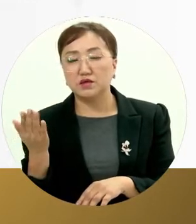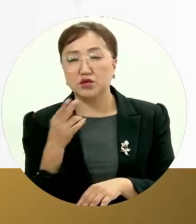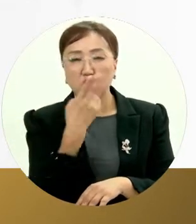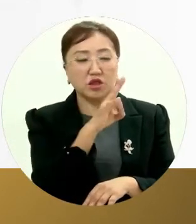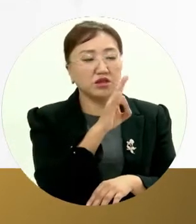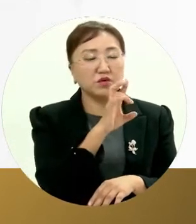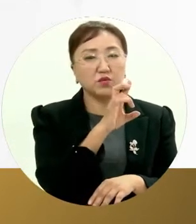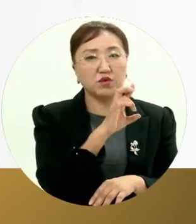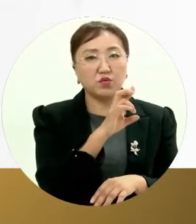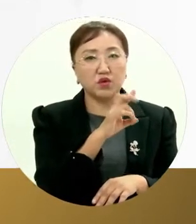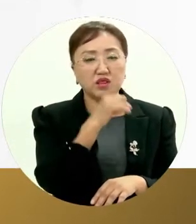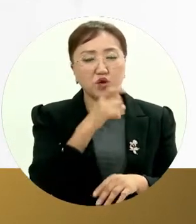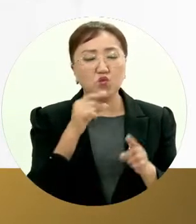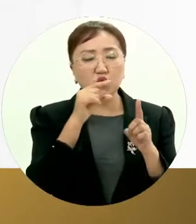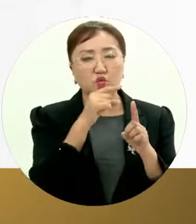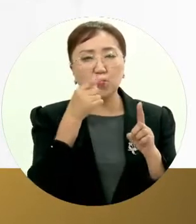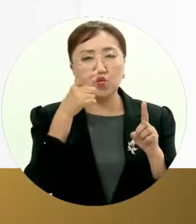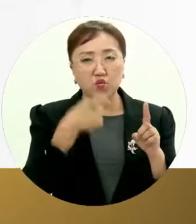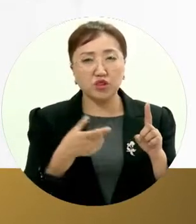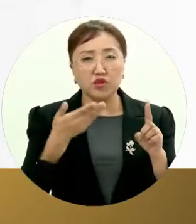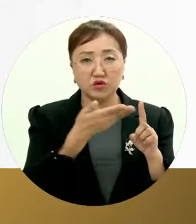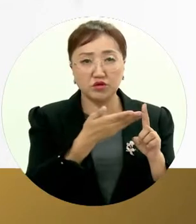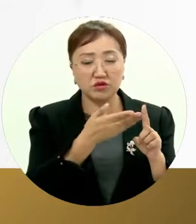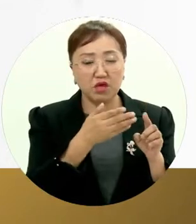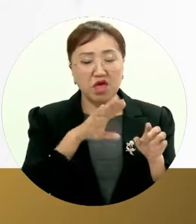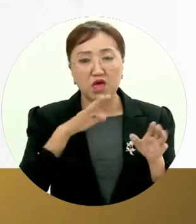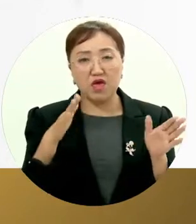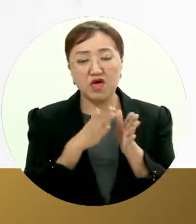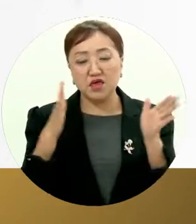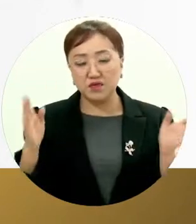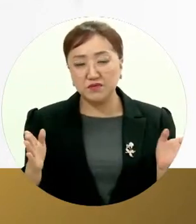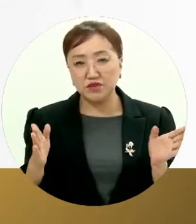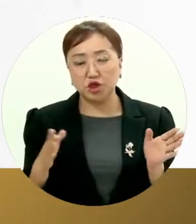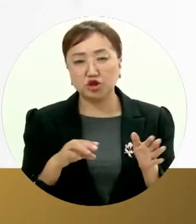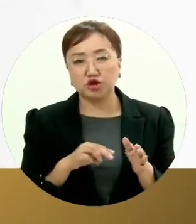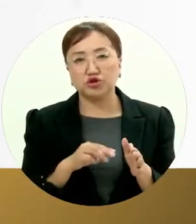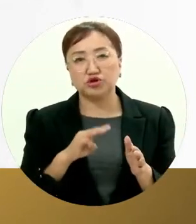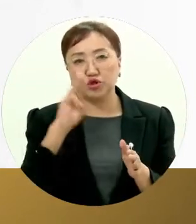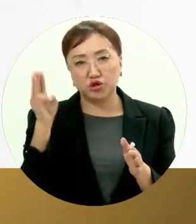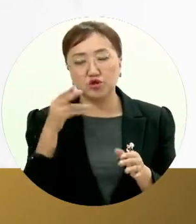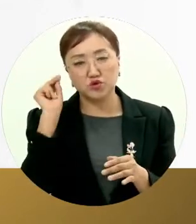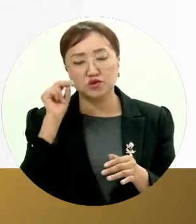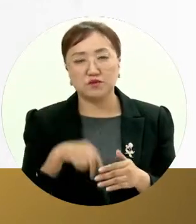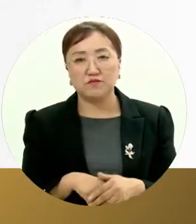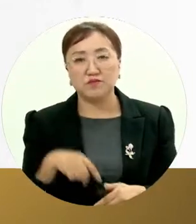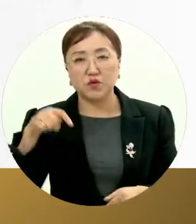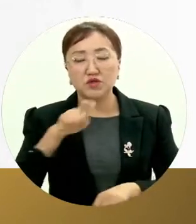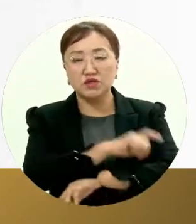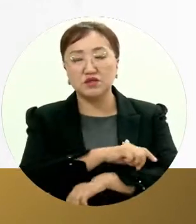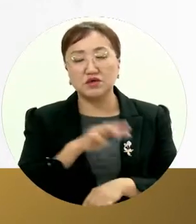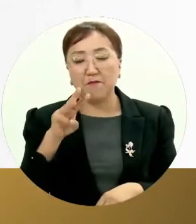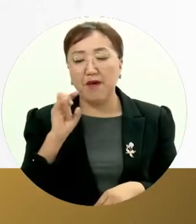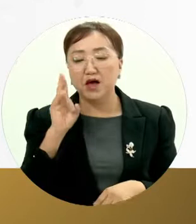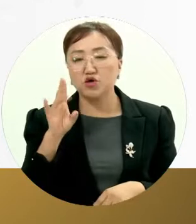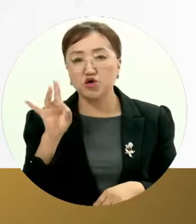вэ? Дотоодын нэгд бүтээгдэхүүний нэг хүнд оногдох хэмжээг тодорхойлж сурсан байж байгаа. За өнөөдрийн хичээл болохоор макро